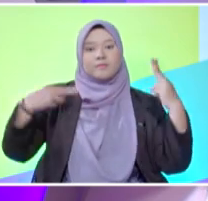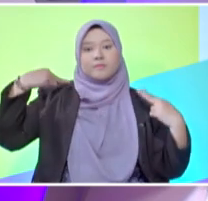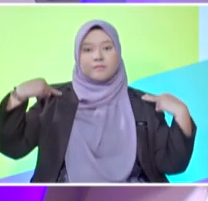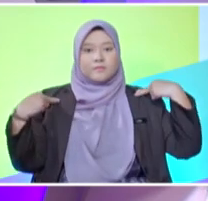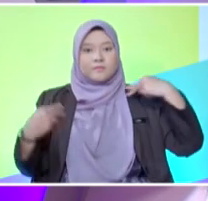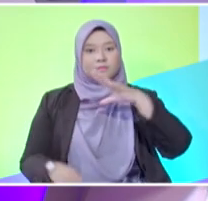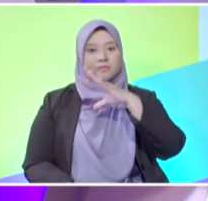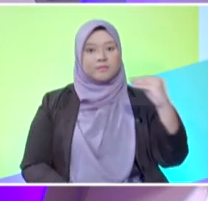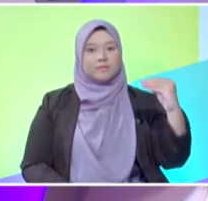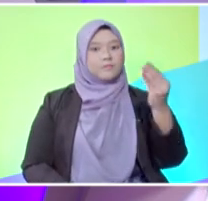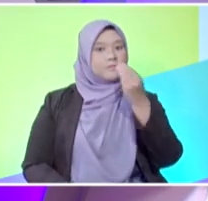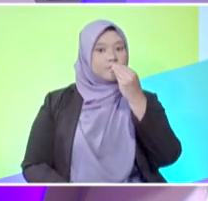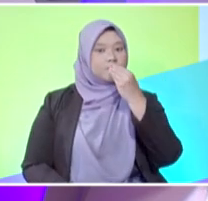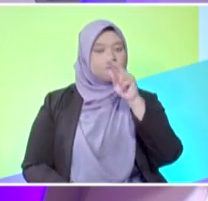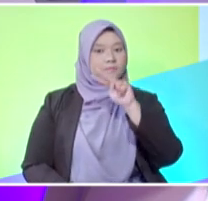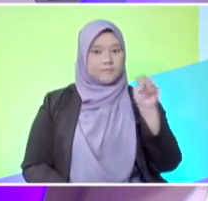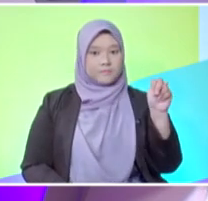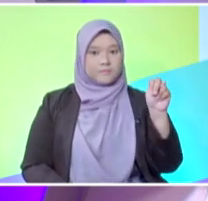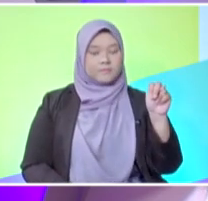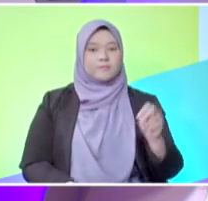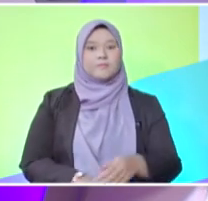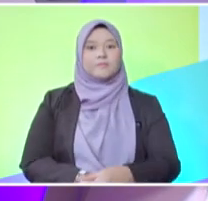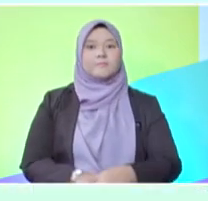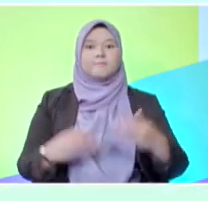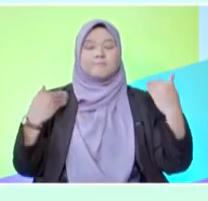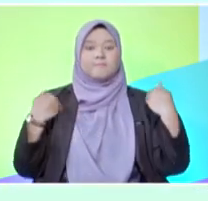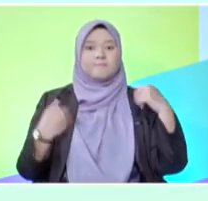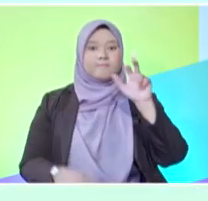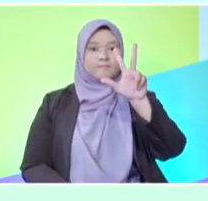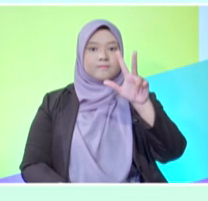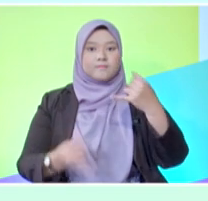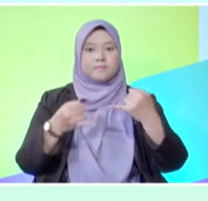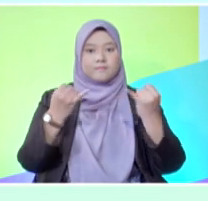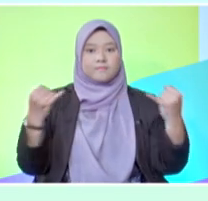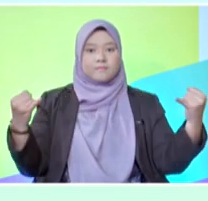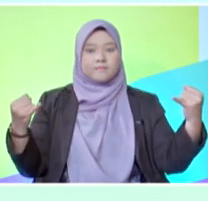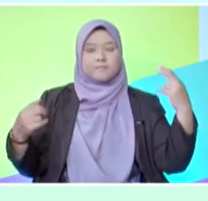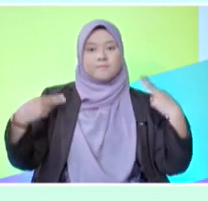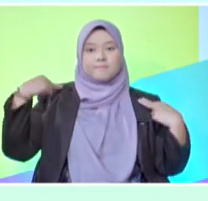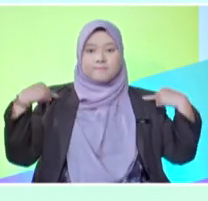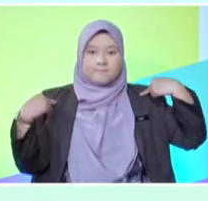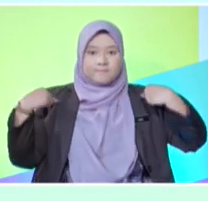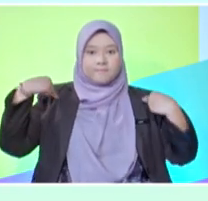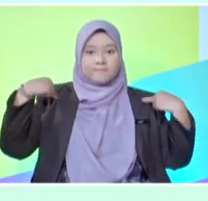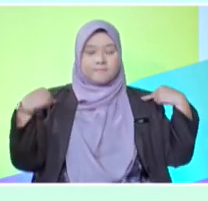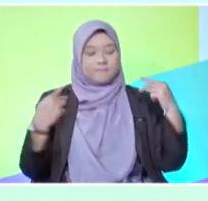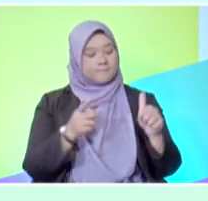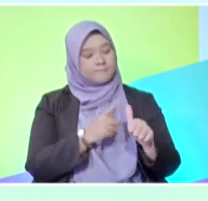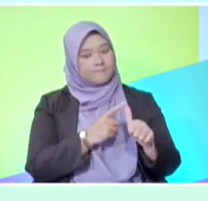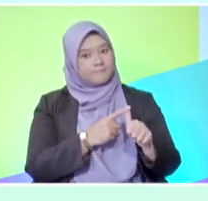makanannya jenis-jenis hewan kita ada tiga yang pertama hewan yang makan daging